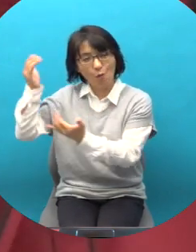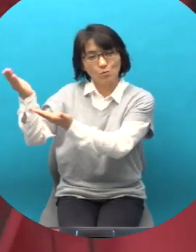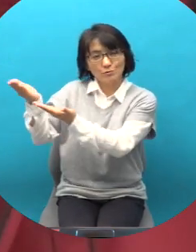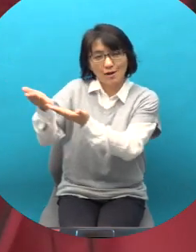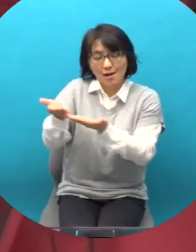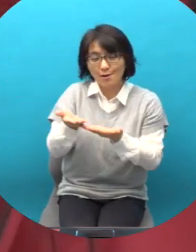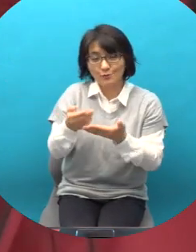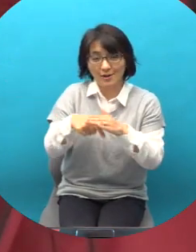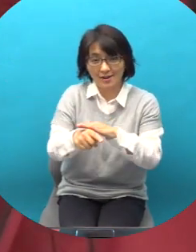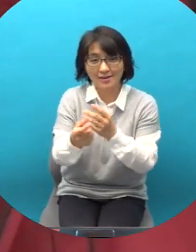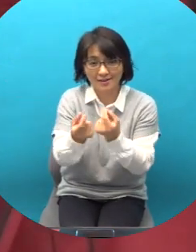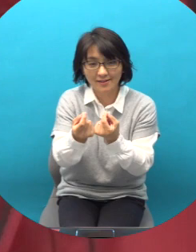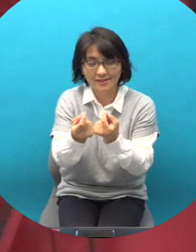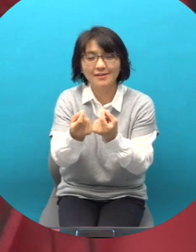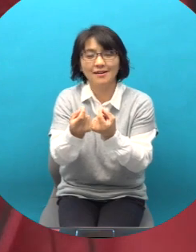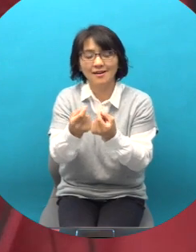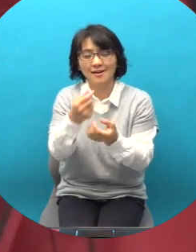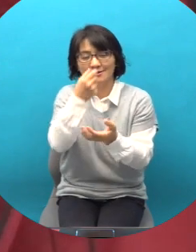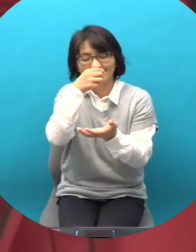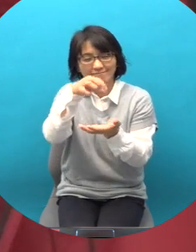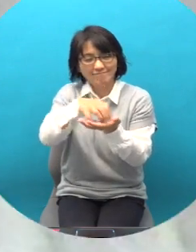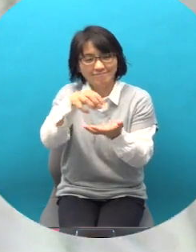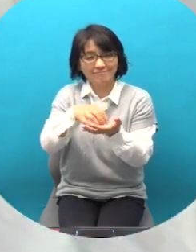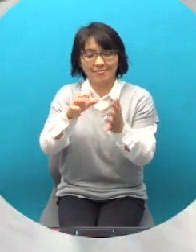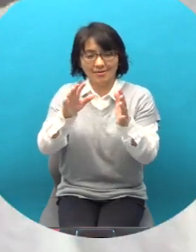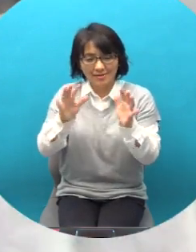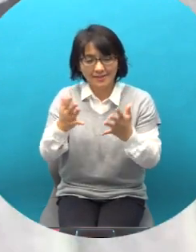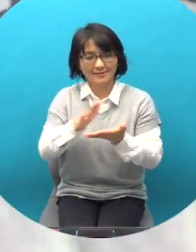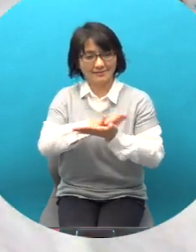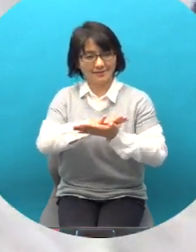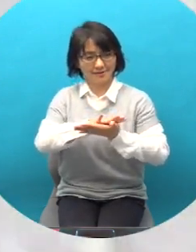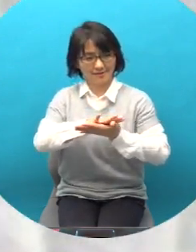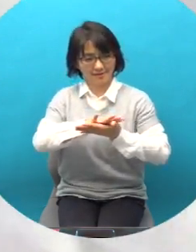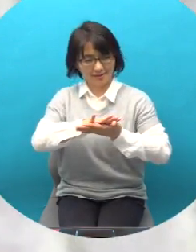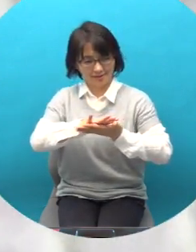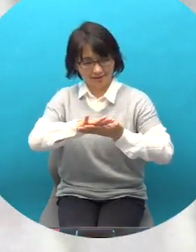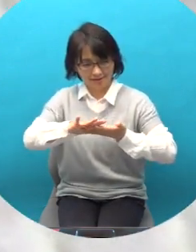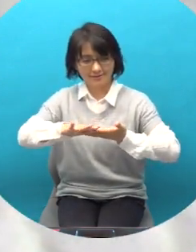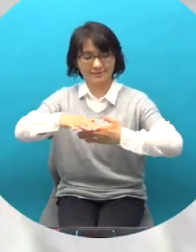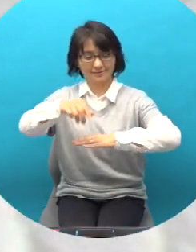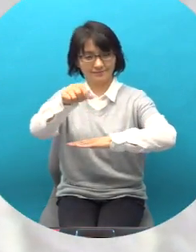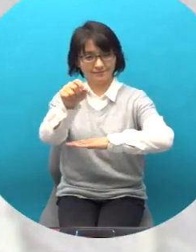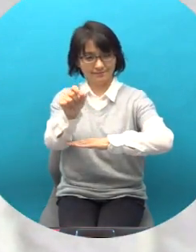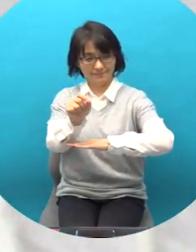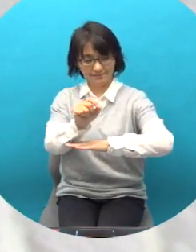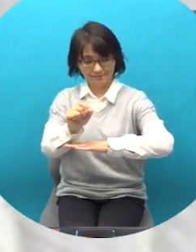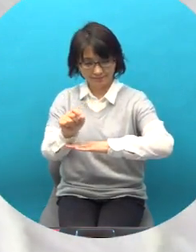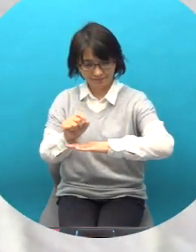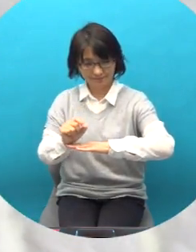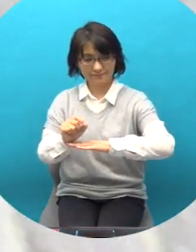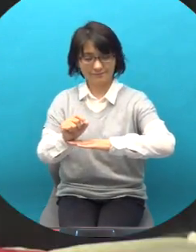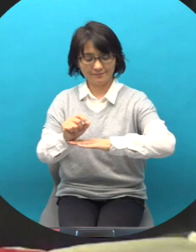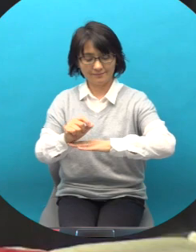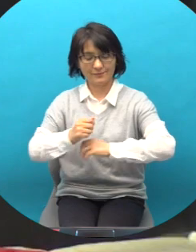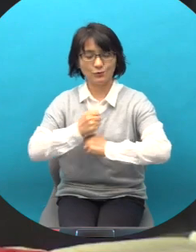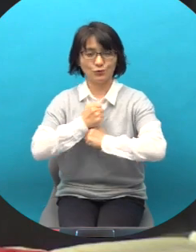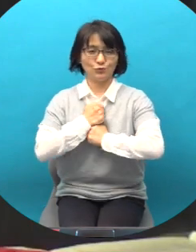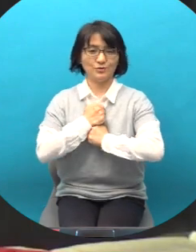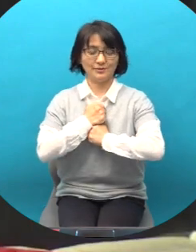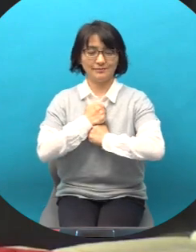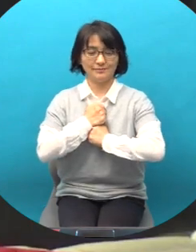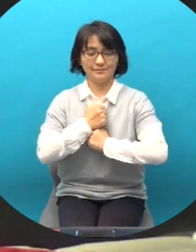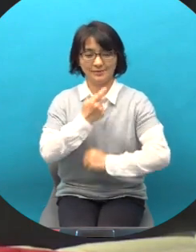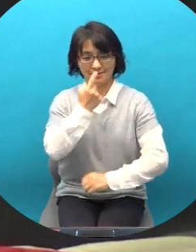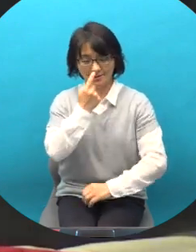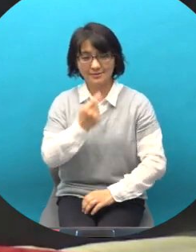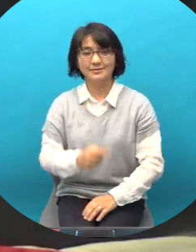迎えに行くわけですから、綺麗な提灯で、いわゆる炭を他に飛ばしたりとか、そういうことのないように綺麗